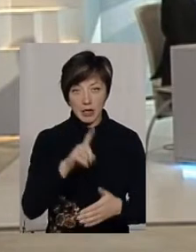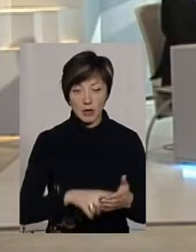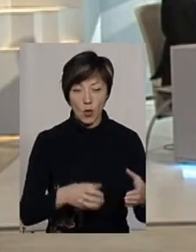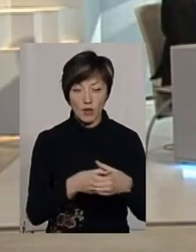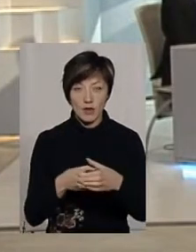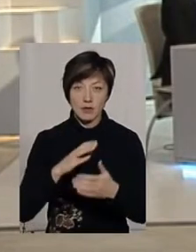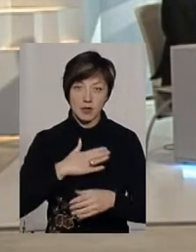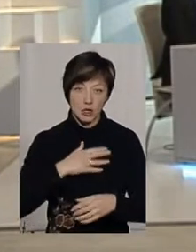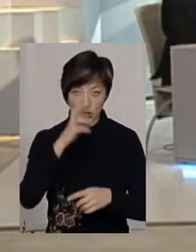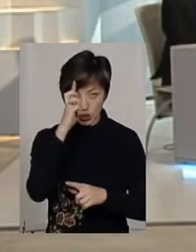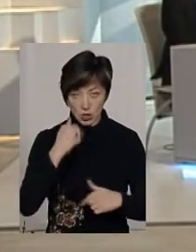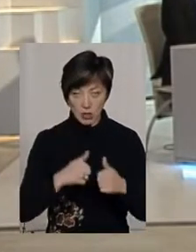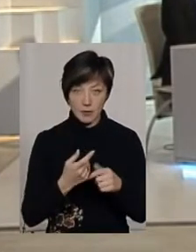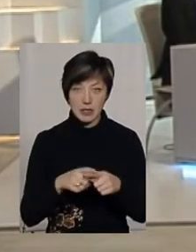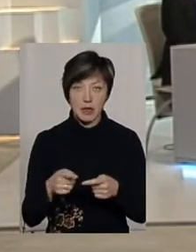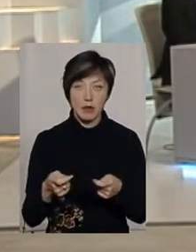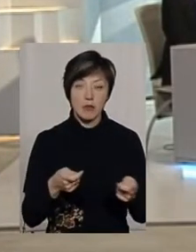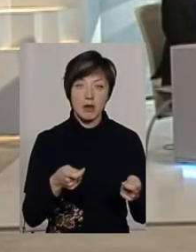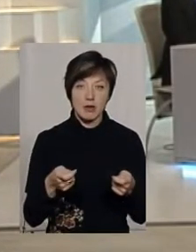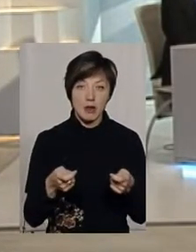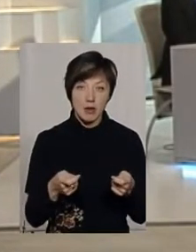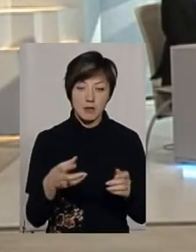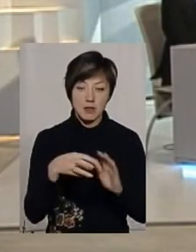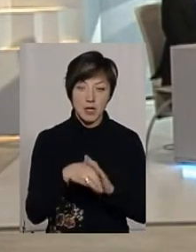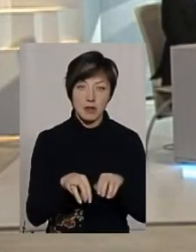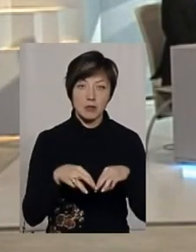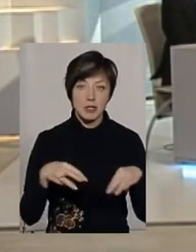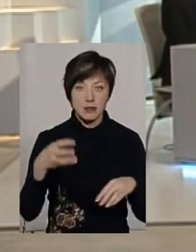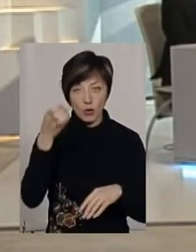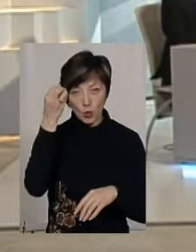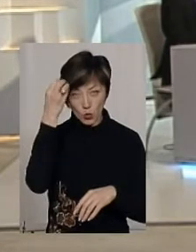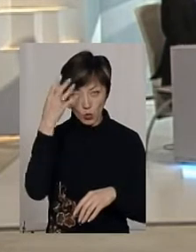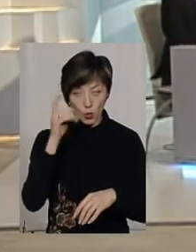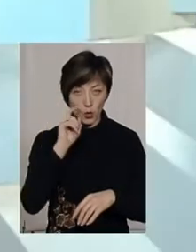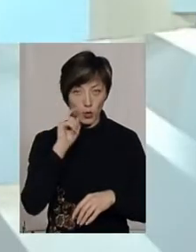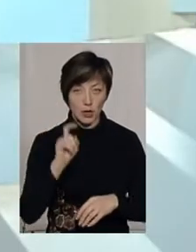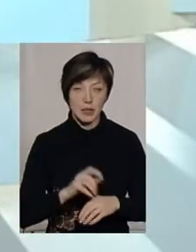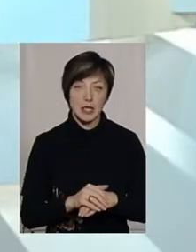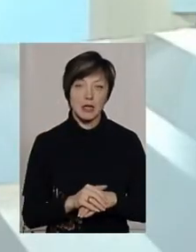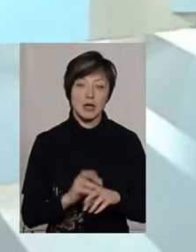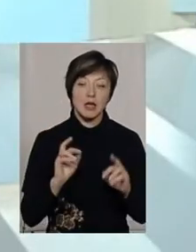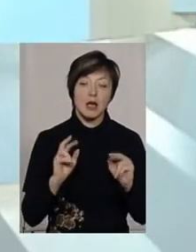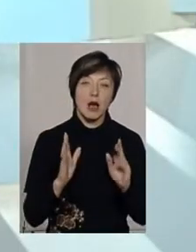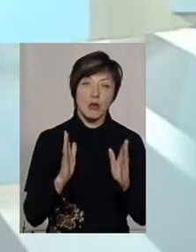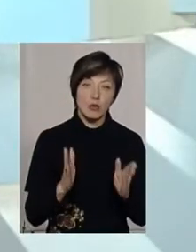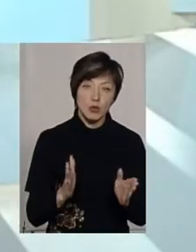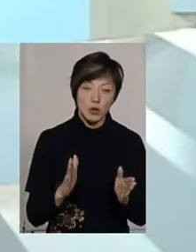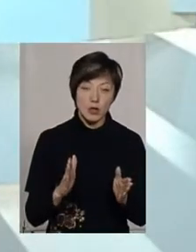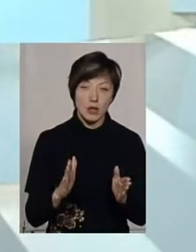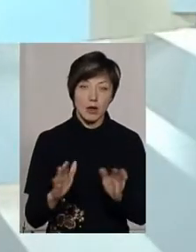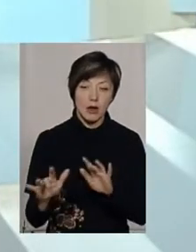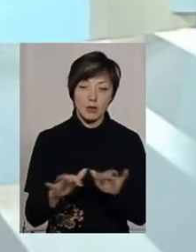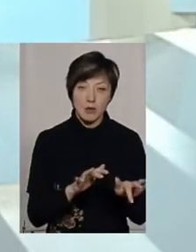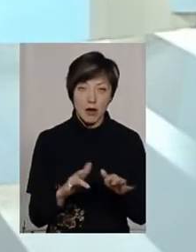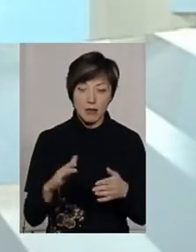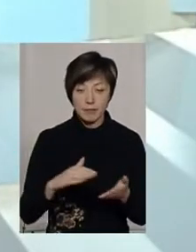конфесіями в нашій державі. Це департамент в складі Міністерства культури України. Як вони будуть повертати цю